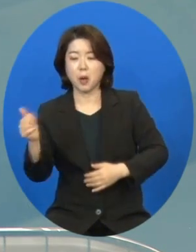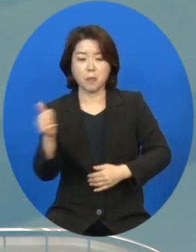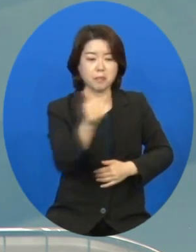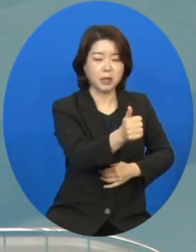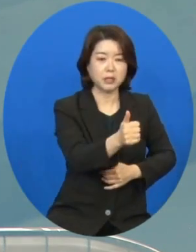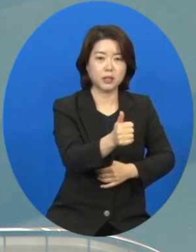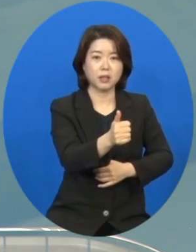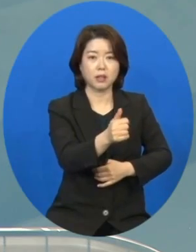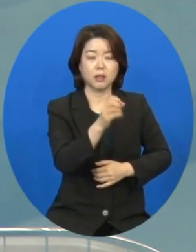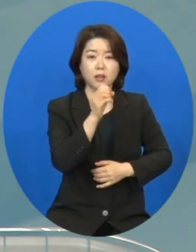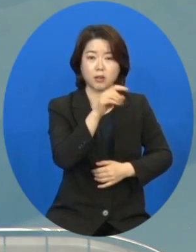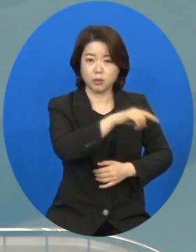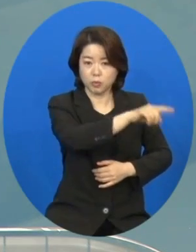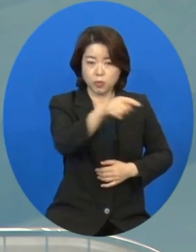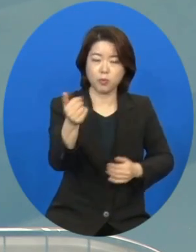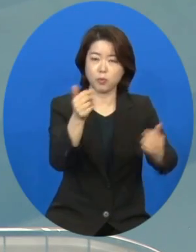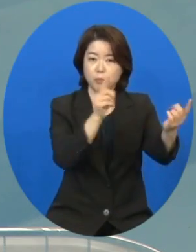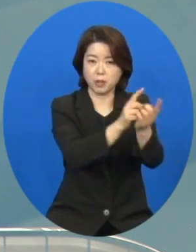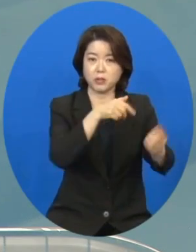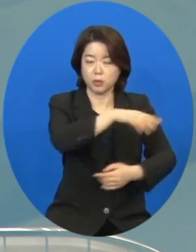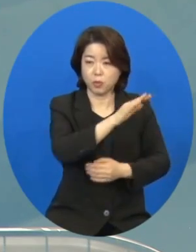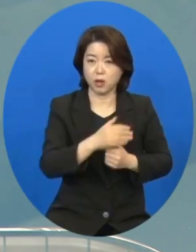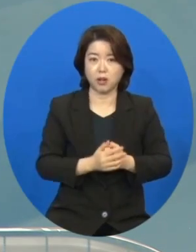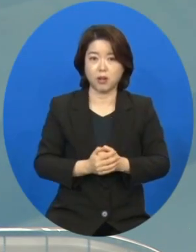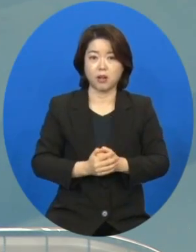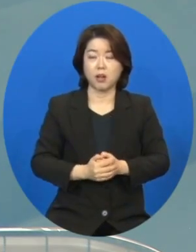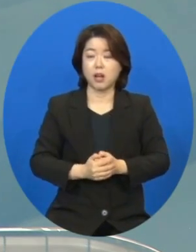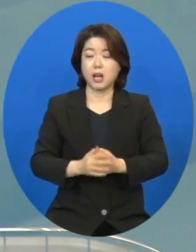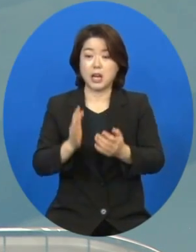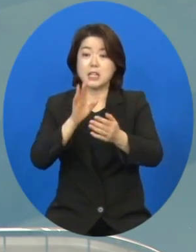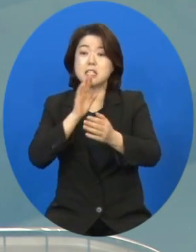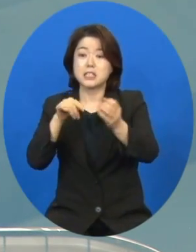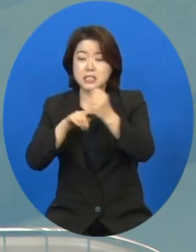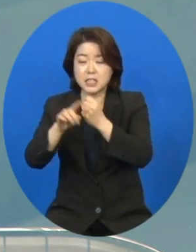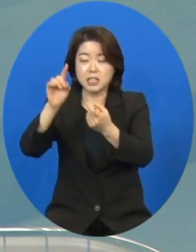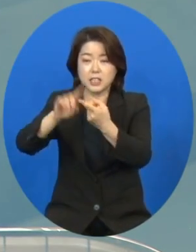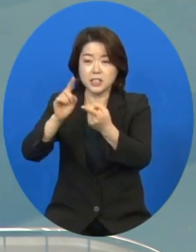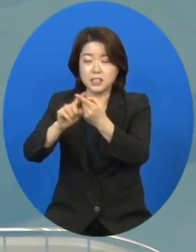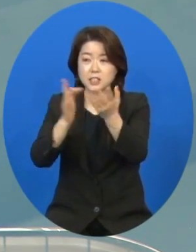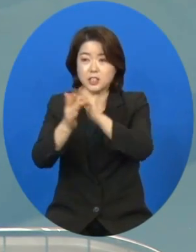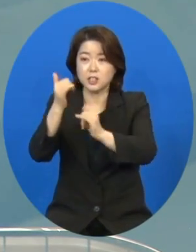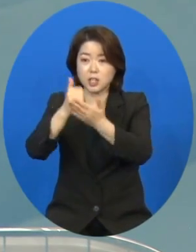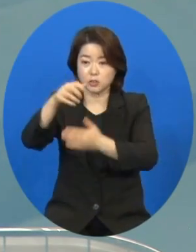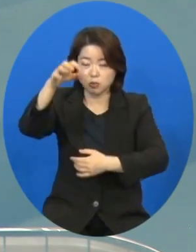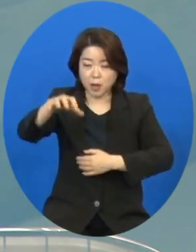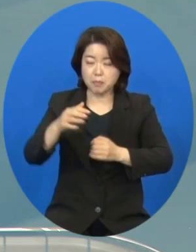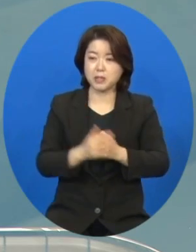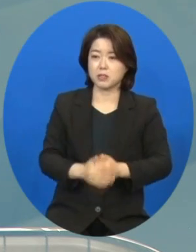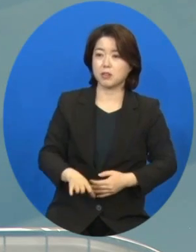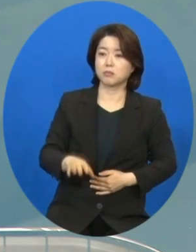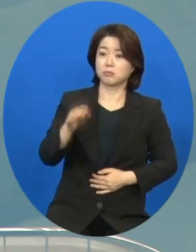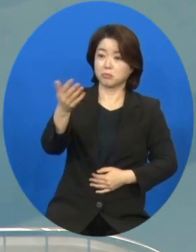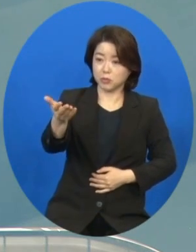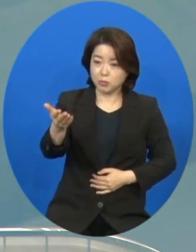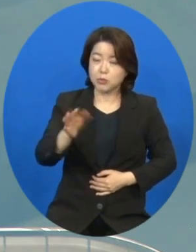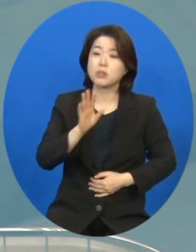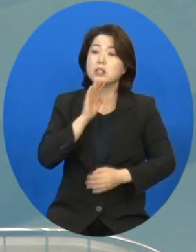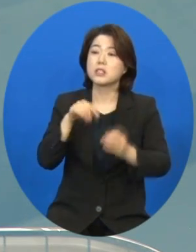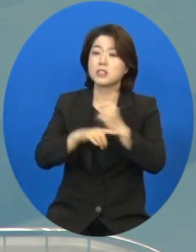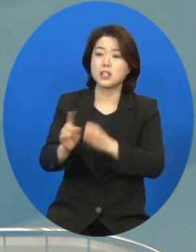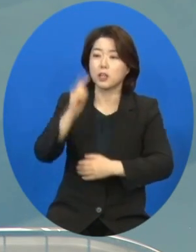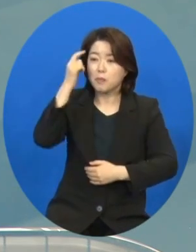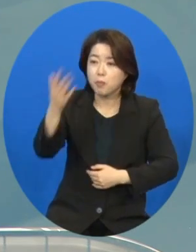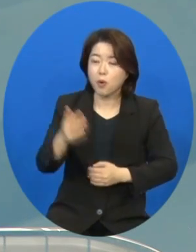어딨나요? 아니 진리 그 자체이신 예수님 바로 면전에서 예수님에게 진리가 뭐냐고 이렇게